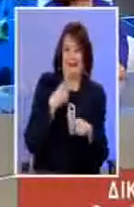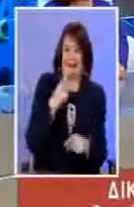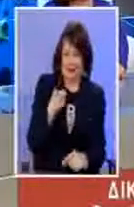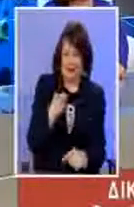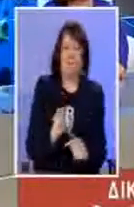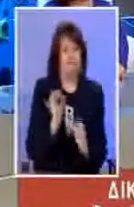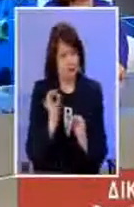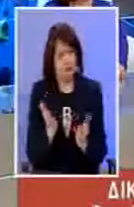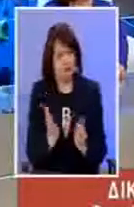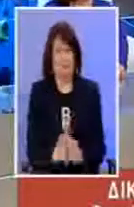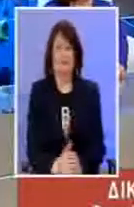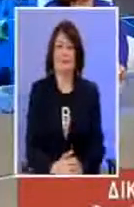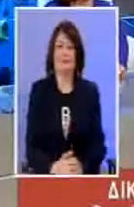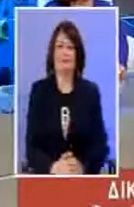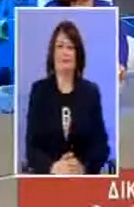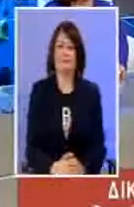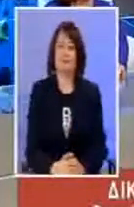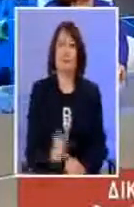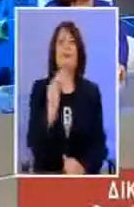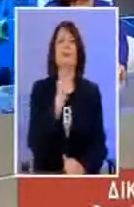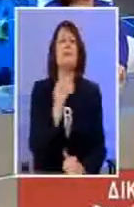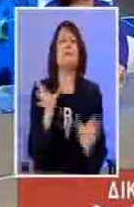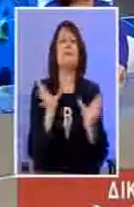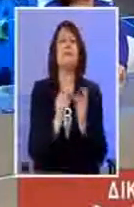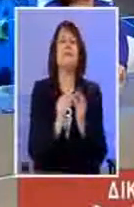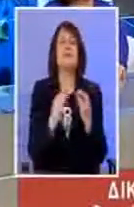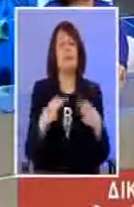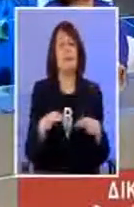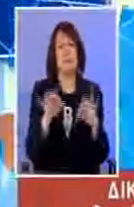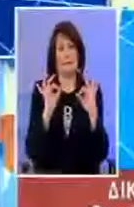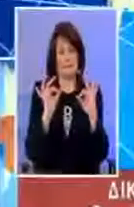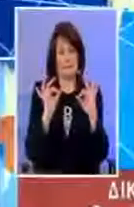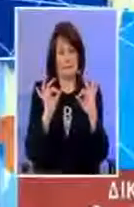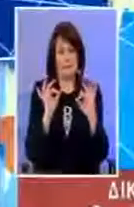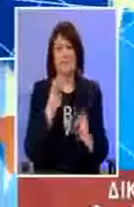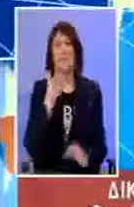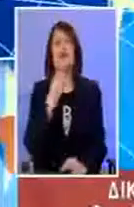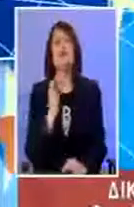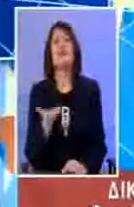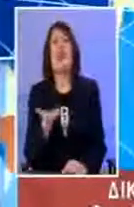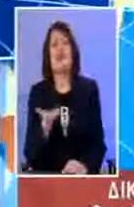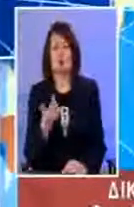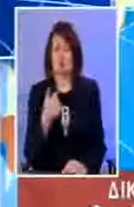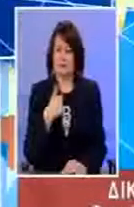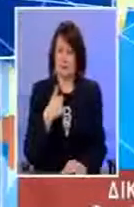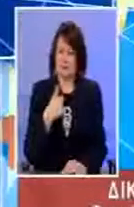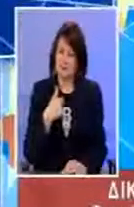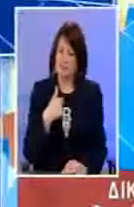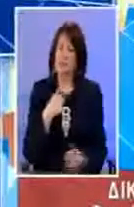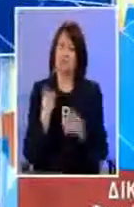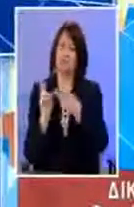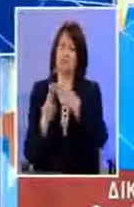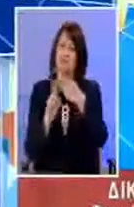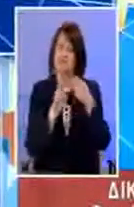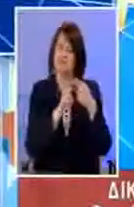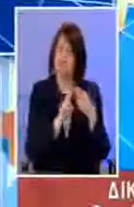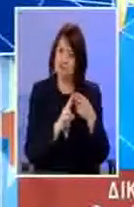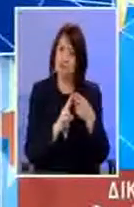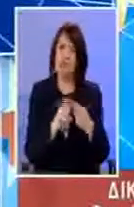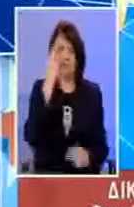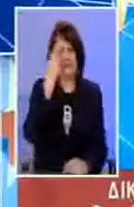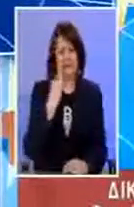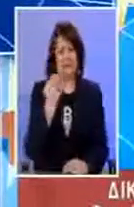Ότι το θέμα ξεκινάει από την εξαρχής. Γιατί επειδή έχω και επαφές με την κοινότητα των